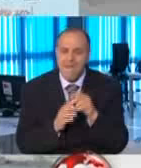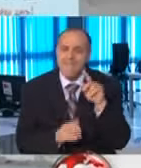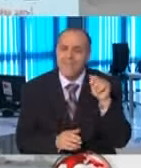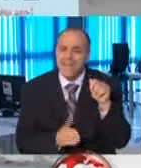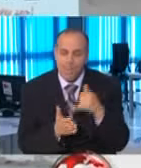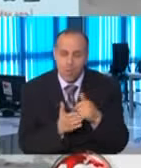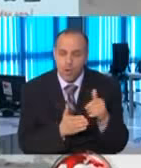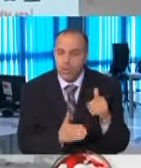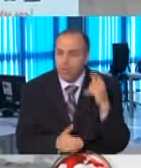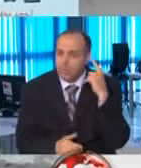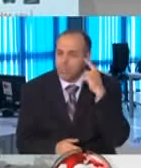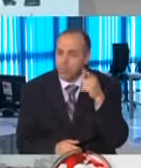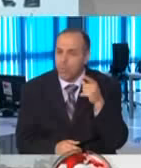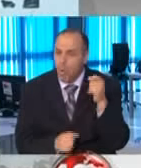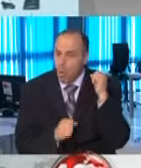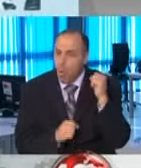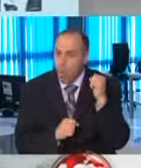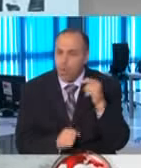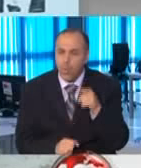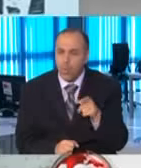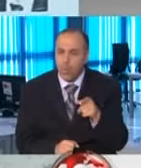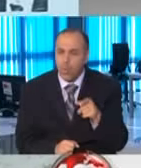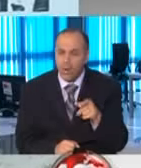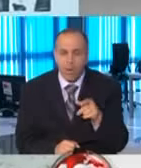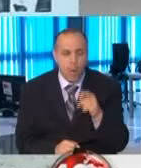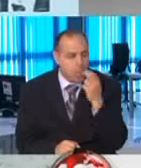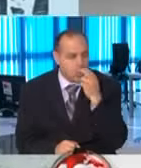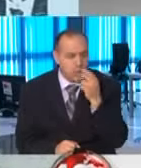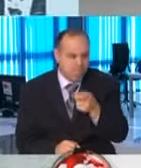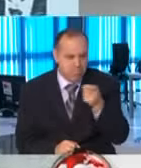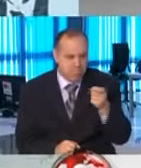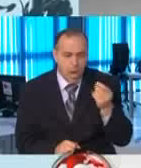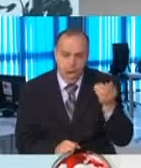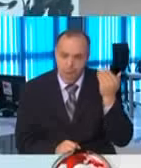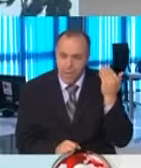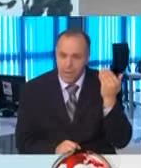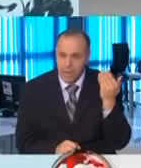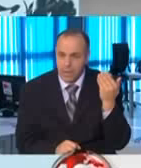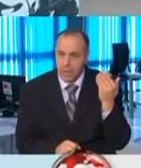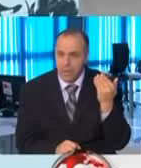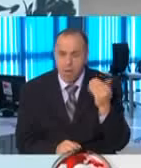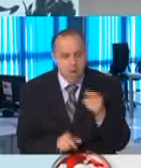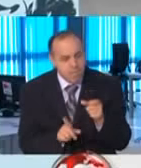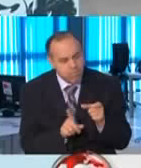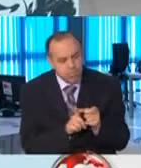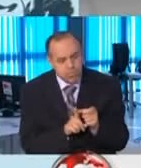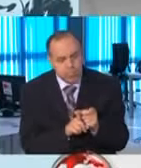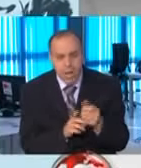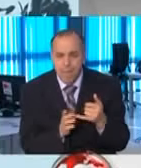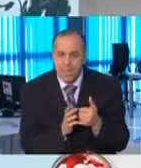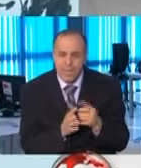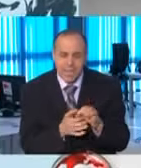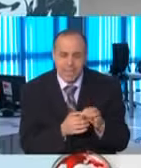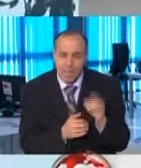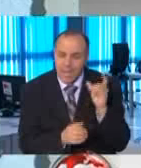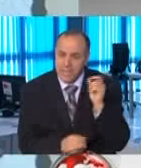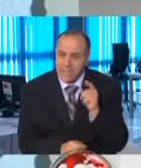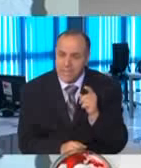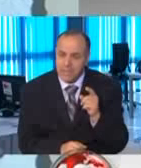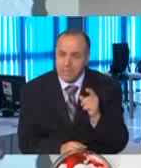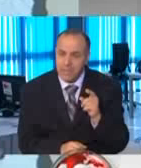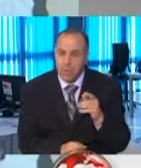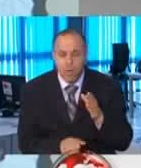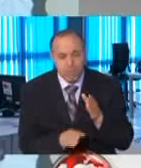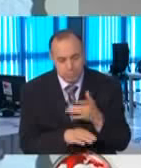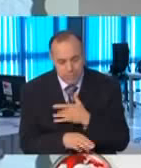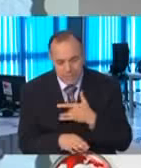فريانة، أصوات تعالت وقوبلت بالقمع من قبل الأمن الذي شدد حصاره على فريانة ومنع التدخلات